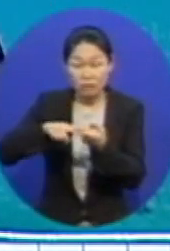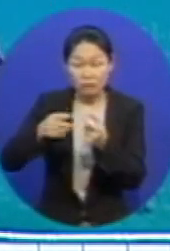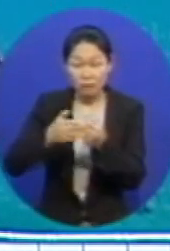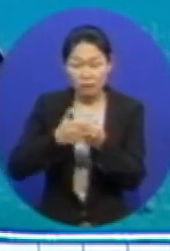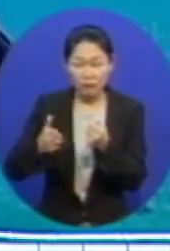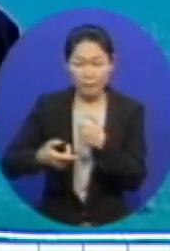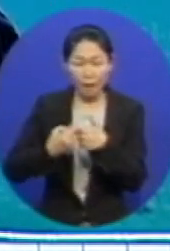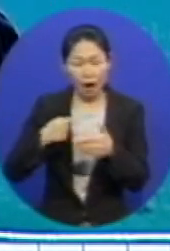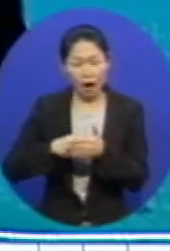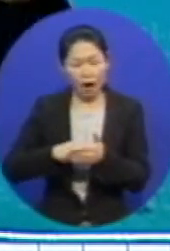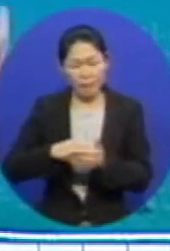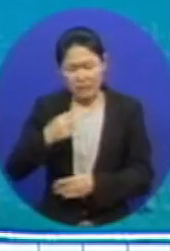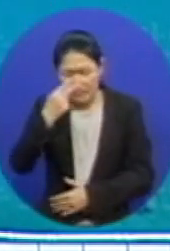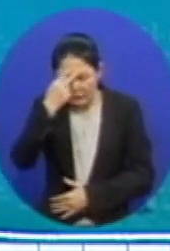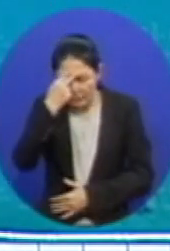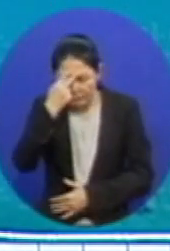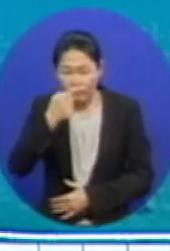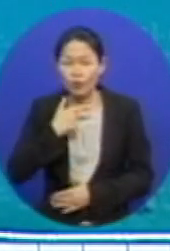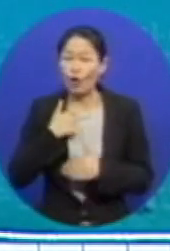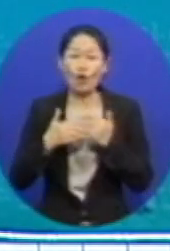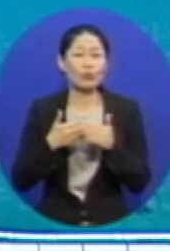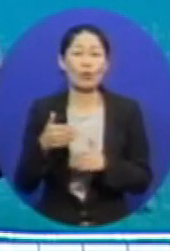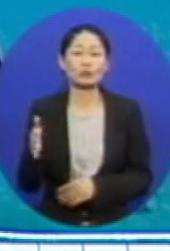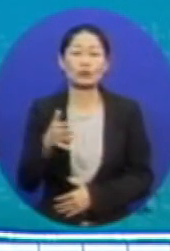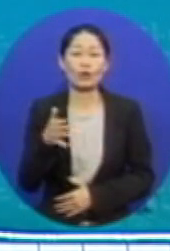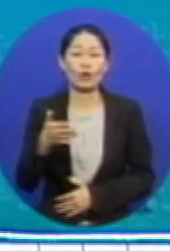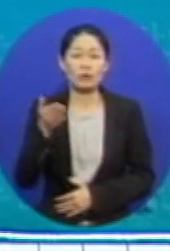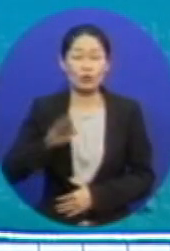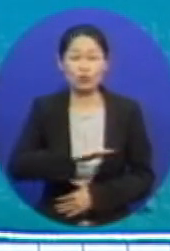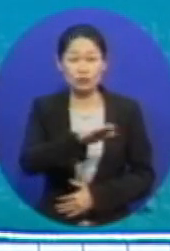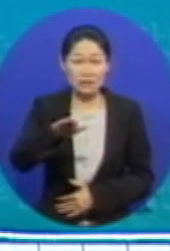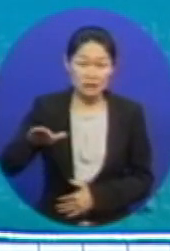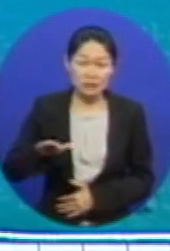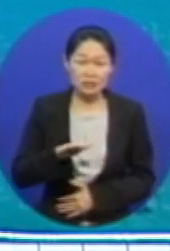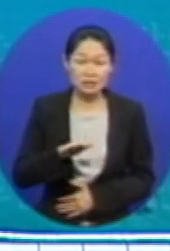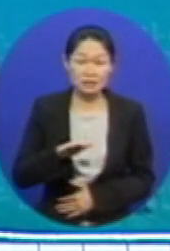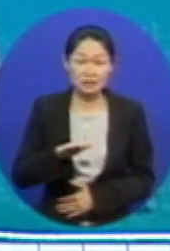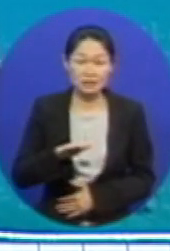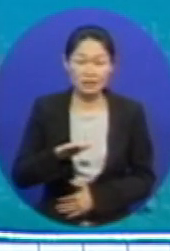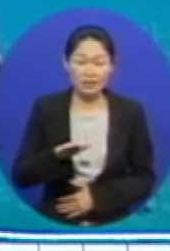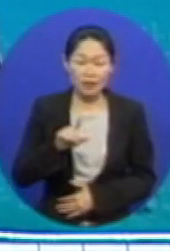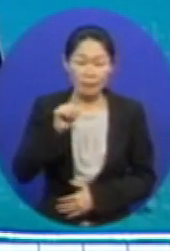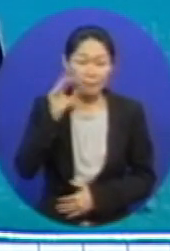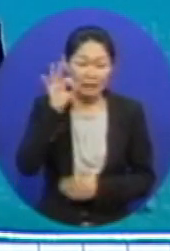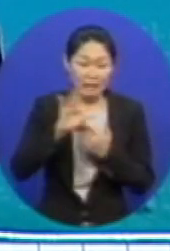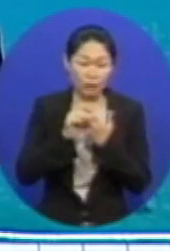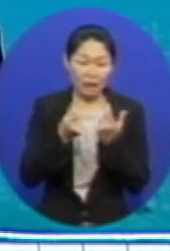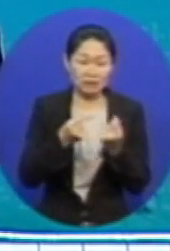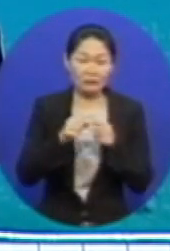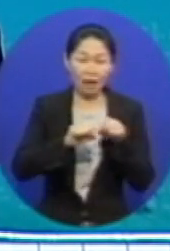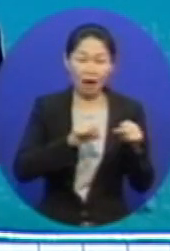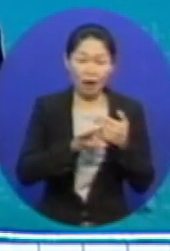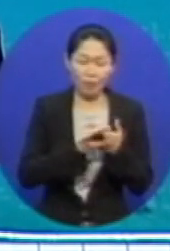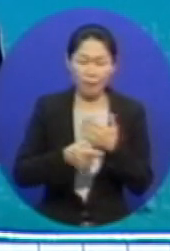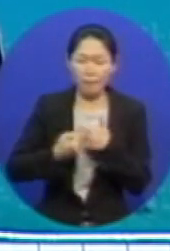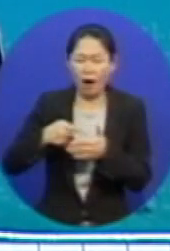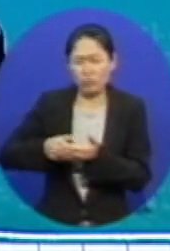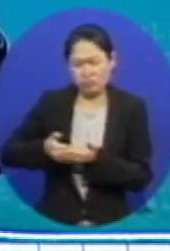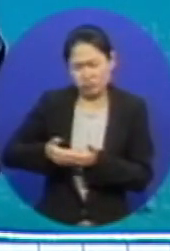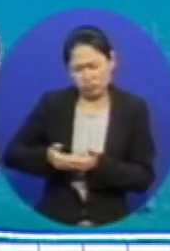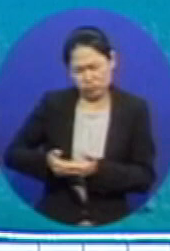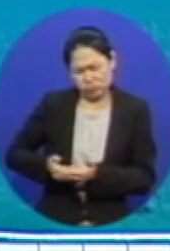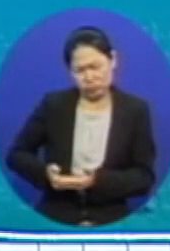무슨 마음의 근심을 경험 하지 않아요 그런데 우리들은 만약에 그렇게 하면 마음이 무거워요